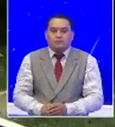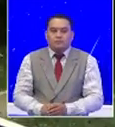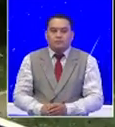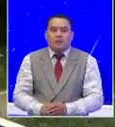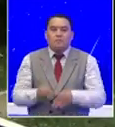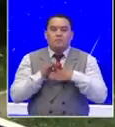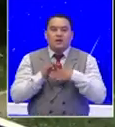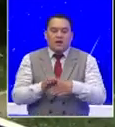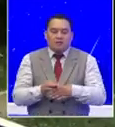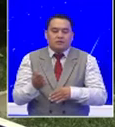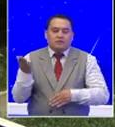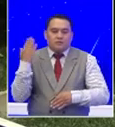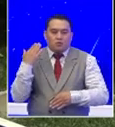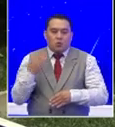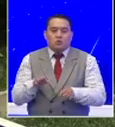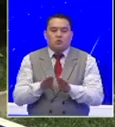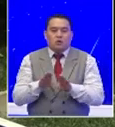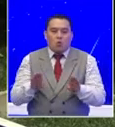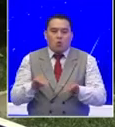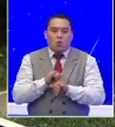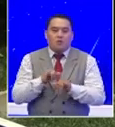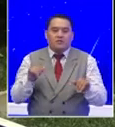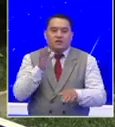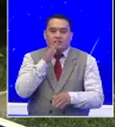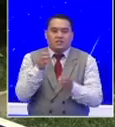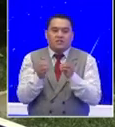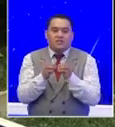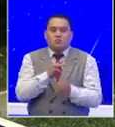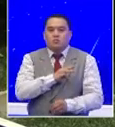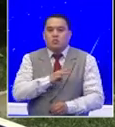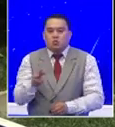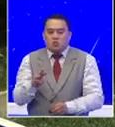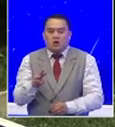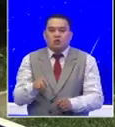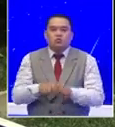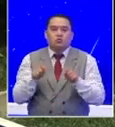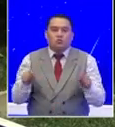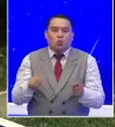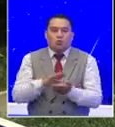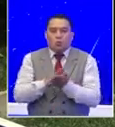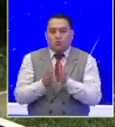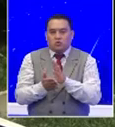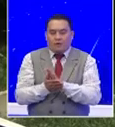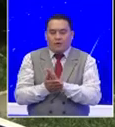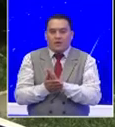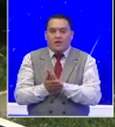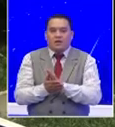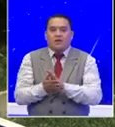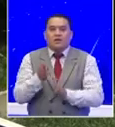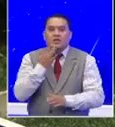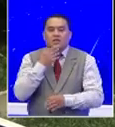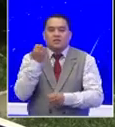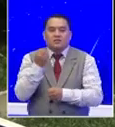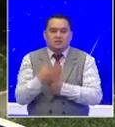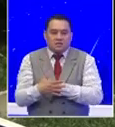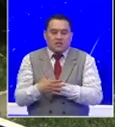Сдача проводится, как и в прежние годы, разве что увеличили время на 10 минут. Для абитуриентов созданы все условия. К слову, на сайте Национального